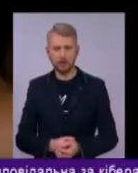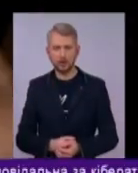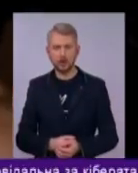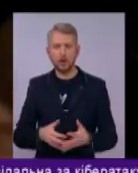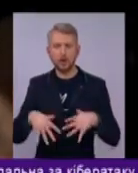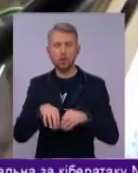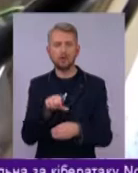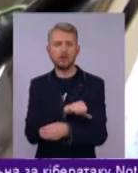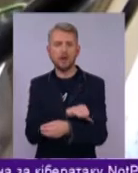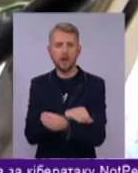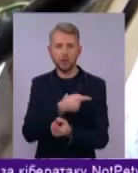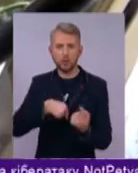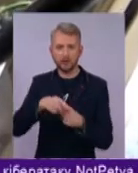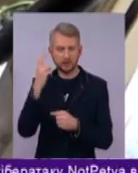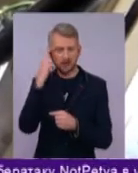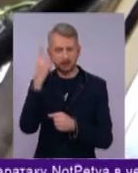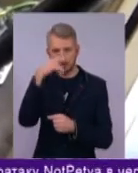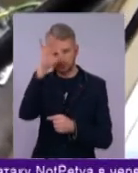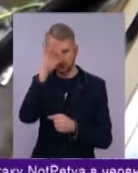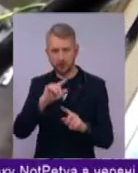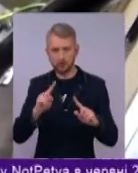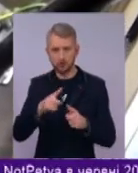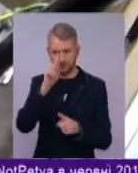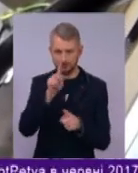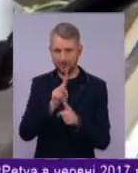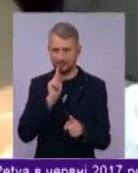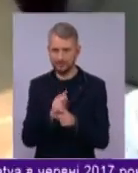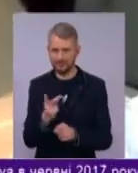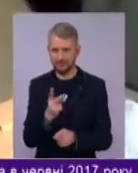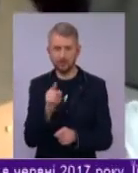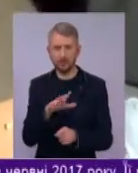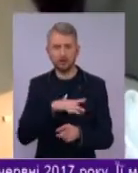Родинний наркобізнес. Столичні правоохоронці арештували брата з сестрою, які